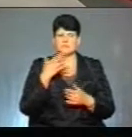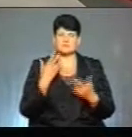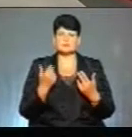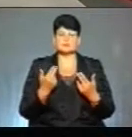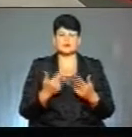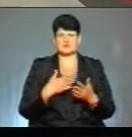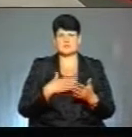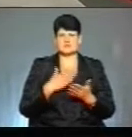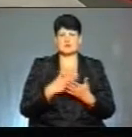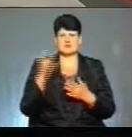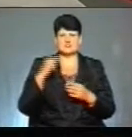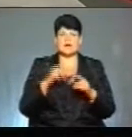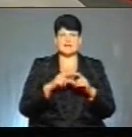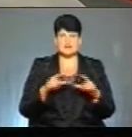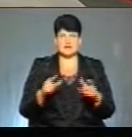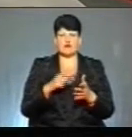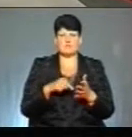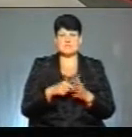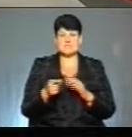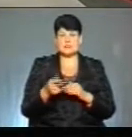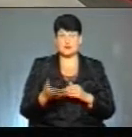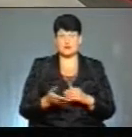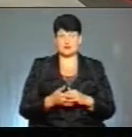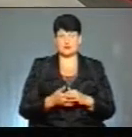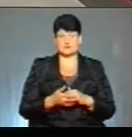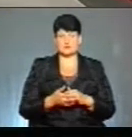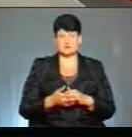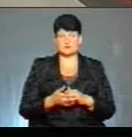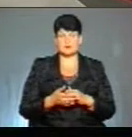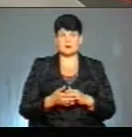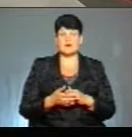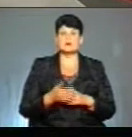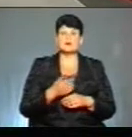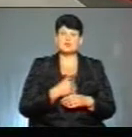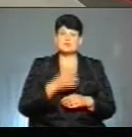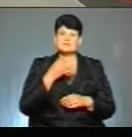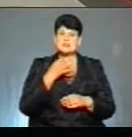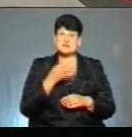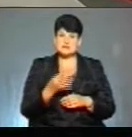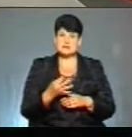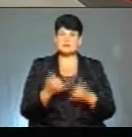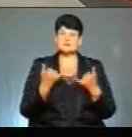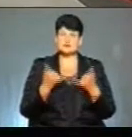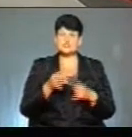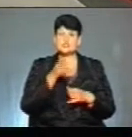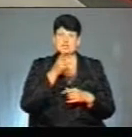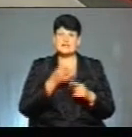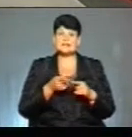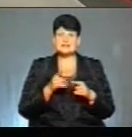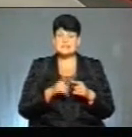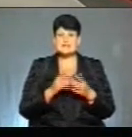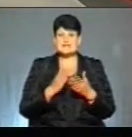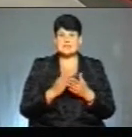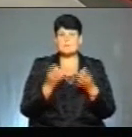Ми маємо такі навчальні заклади і в місті Тернополі. Але, Аню, хочу сказати одне. На даний час це є просто